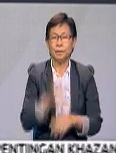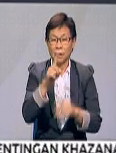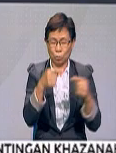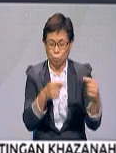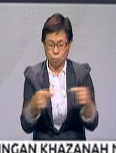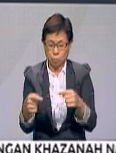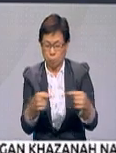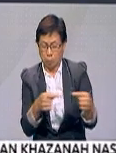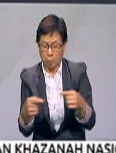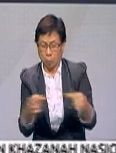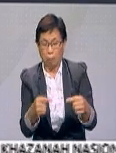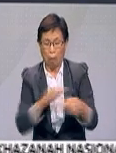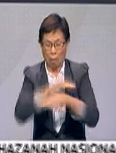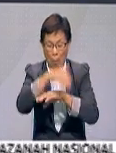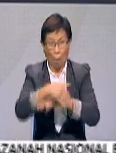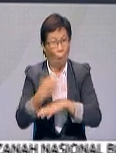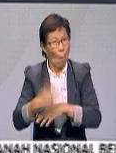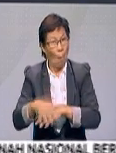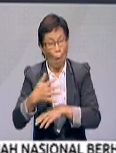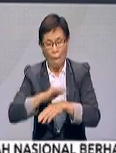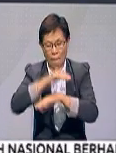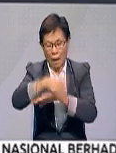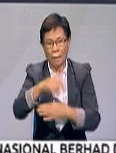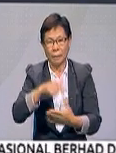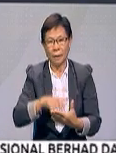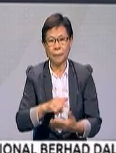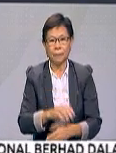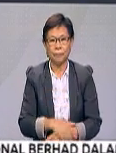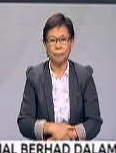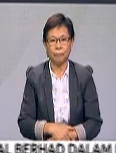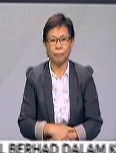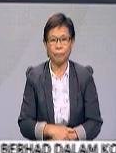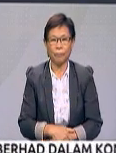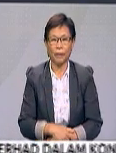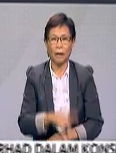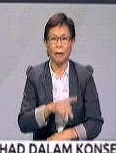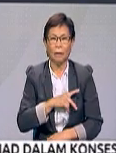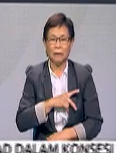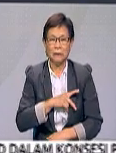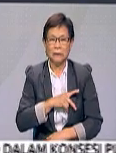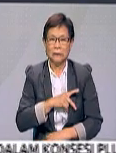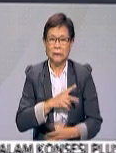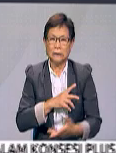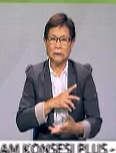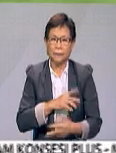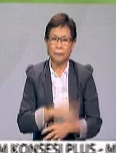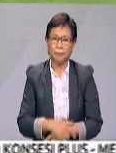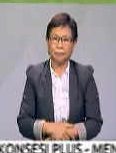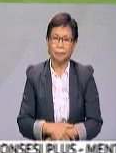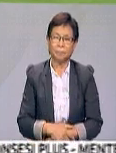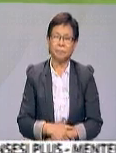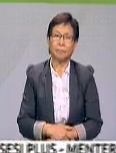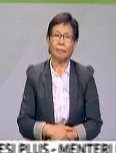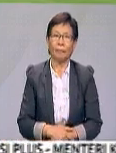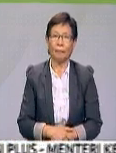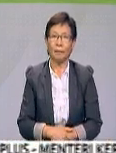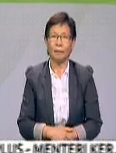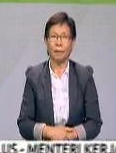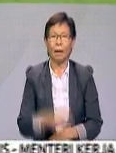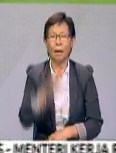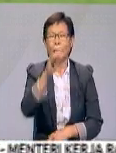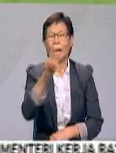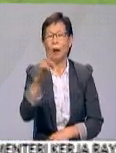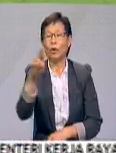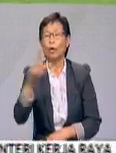tinggi lah pada malam ini. Patut padang sikit sebanyak tu merencatkan lah permainan pada malam ini. Badrul